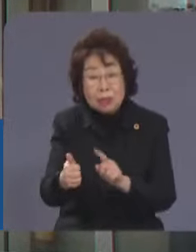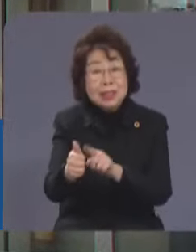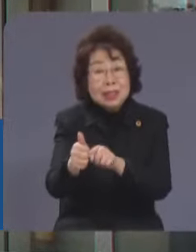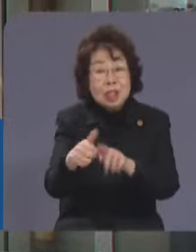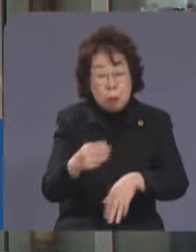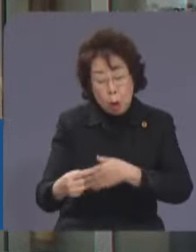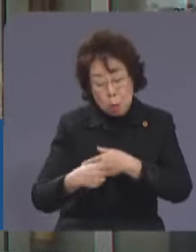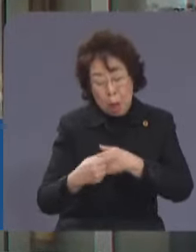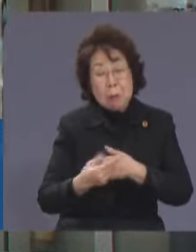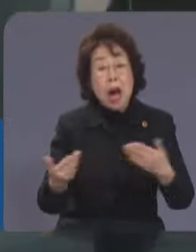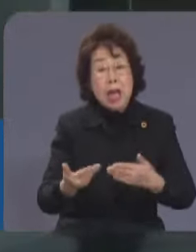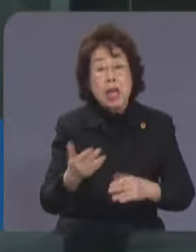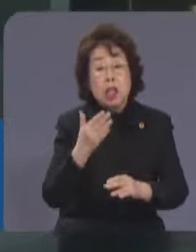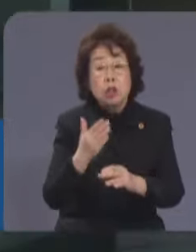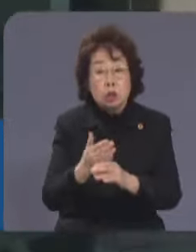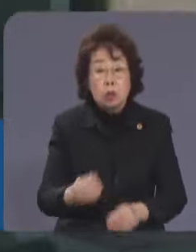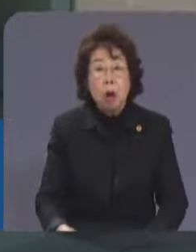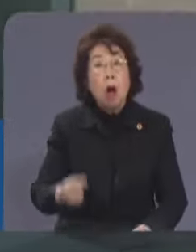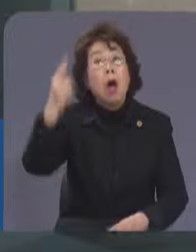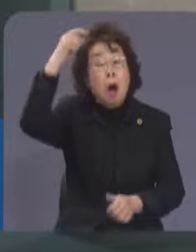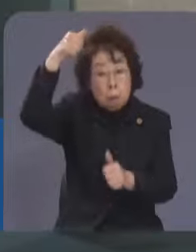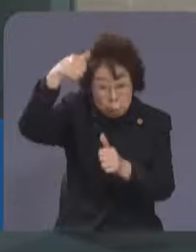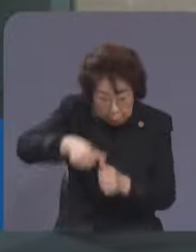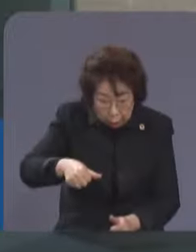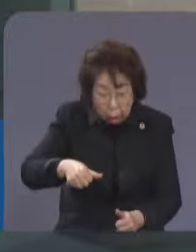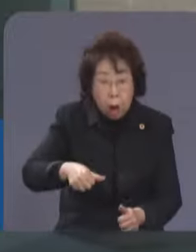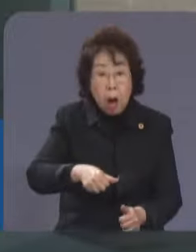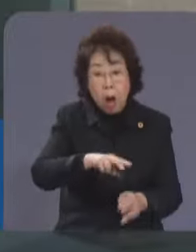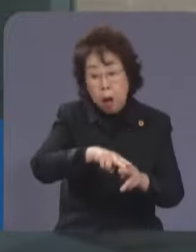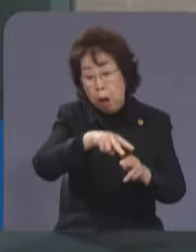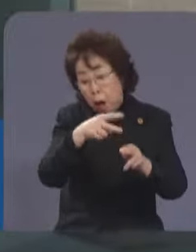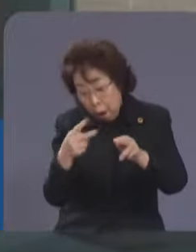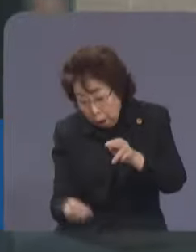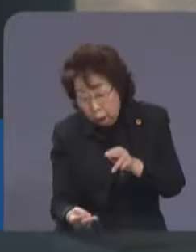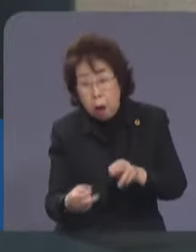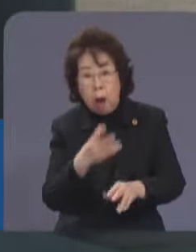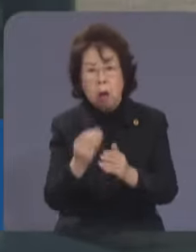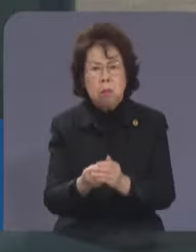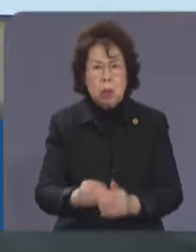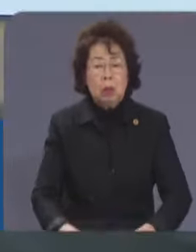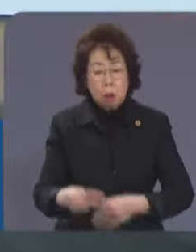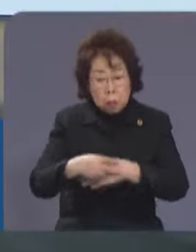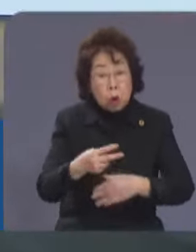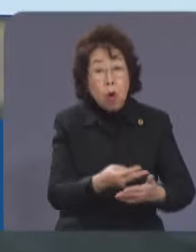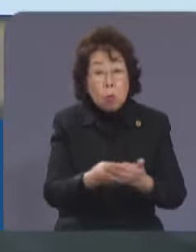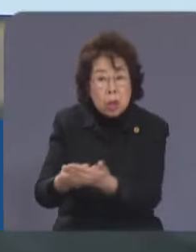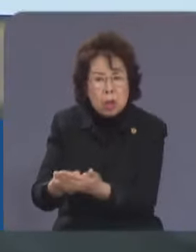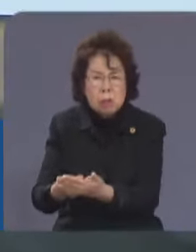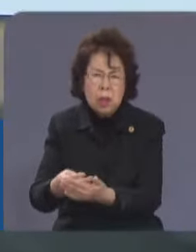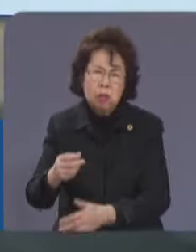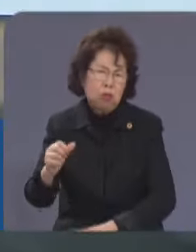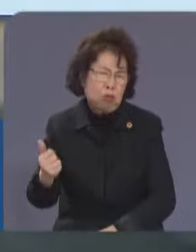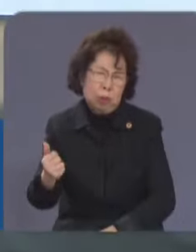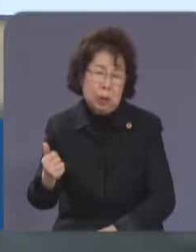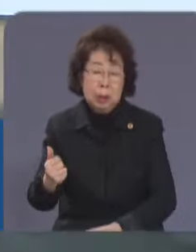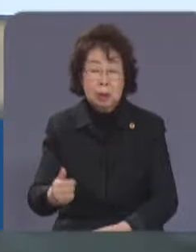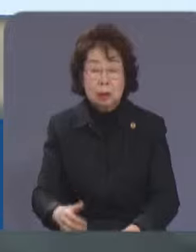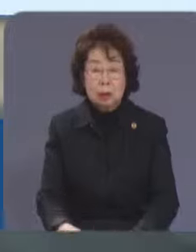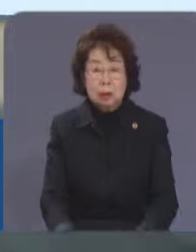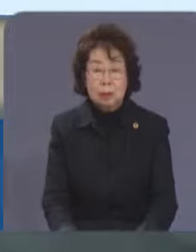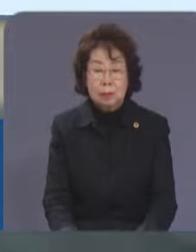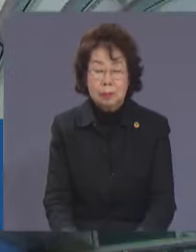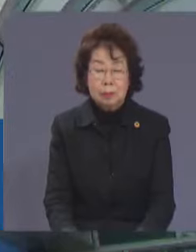노동자는 외부 비계에서 작업하다 떨어지는 자재에 맞아 지하 2층으로 떨어졌고 병원으로 옮겨졌지만 숨진